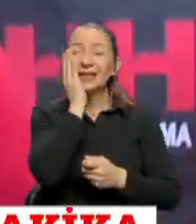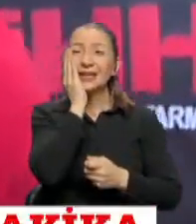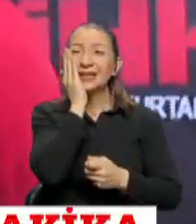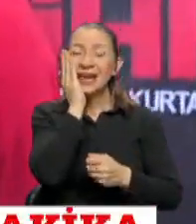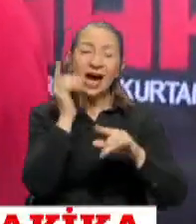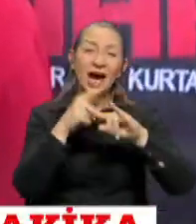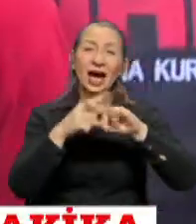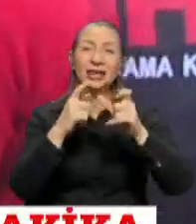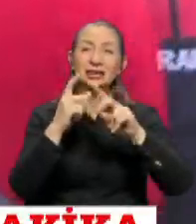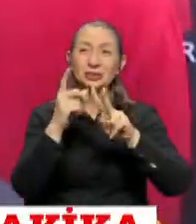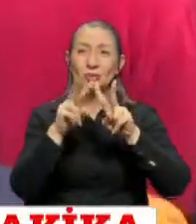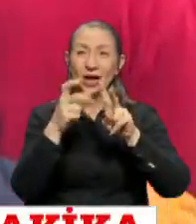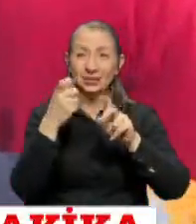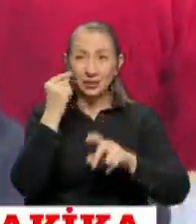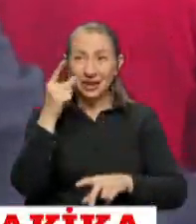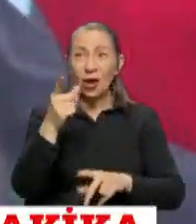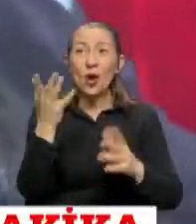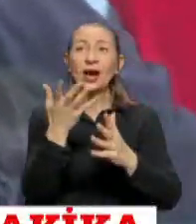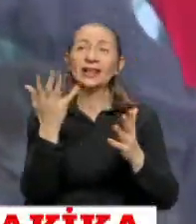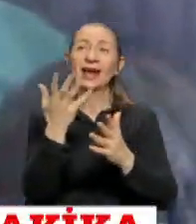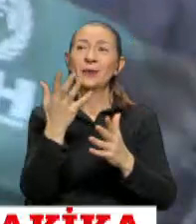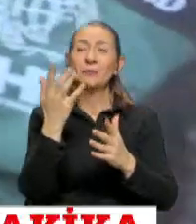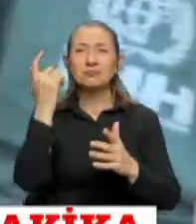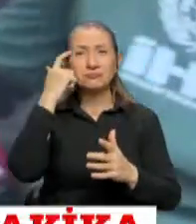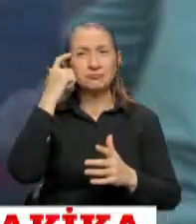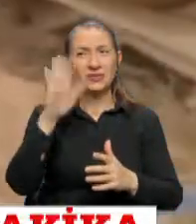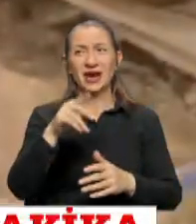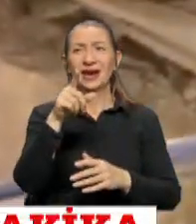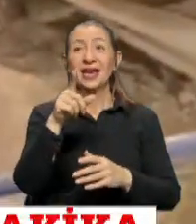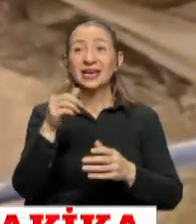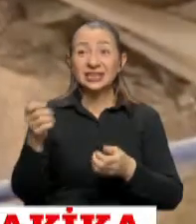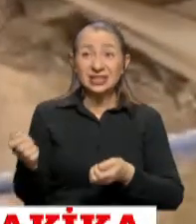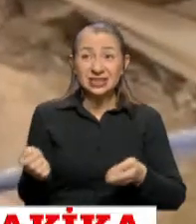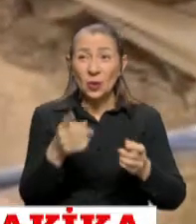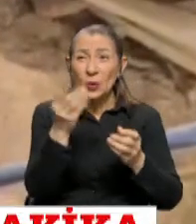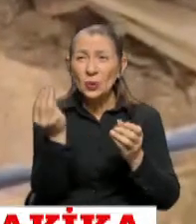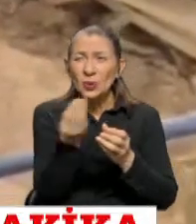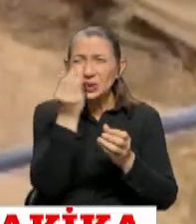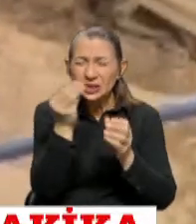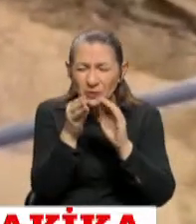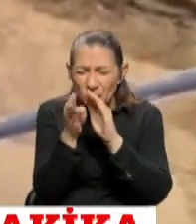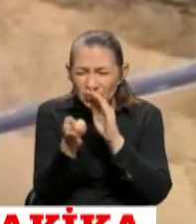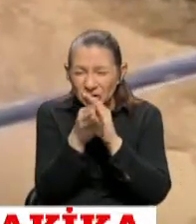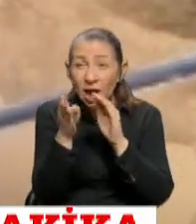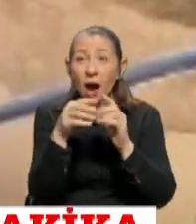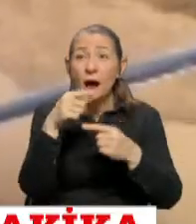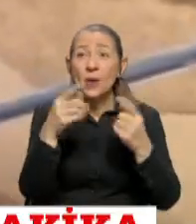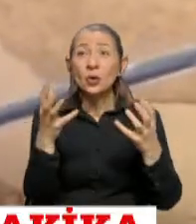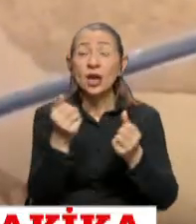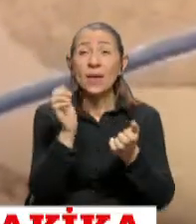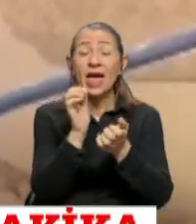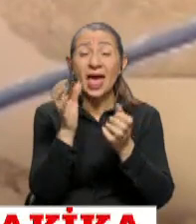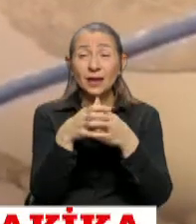okşadı Hacı Murat. Kılınç o kadar bilinci yerinde. Çıkartıldıkları o küçücük boşluksa arama kurtarma